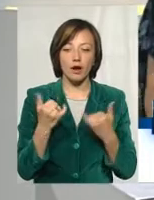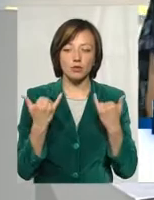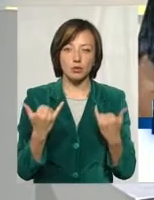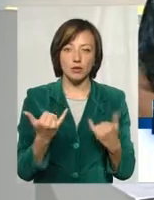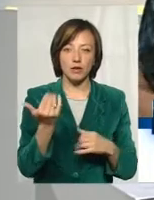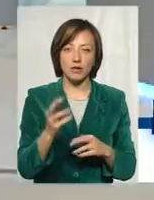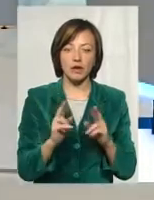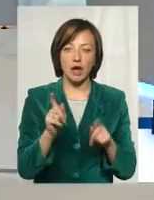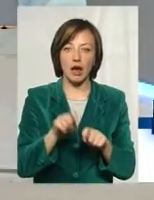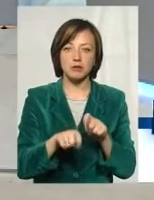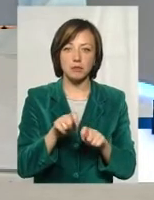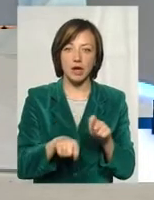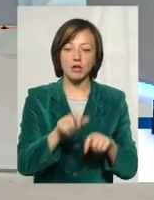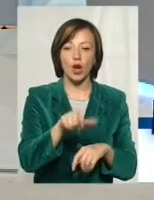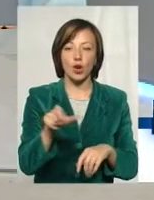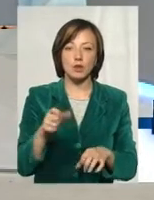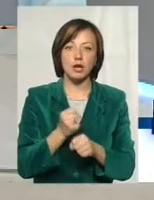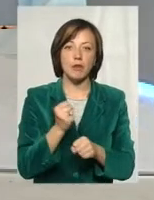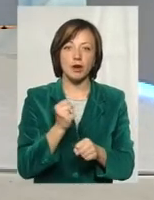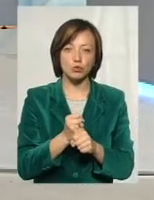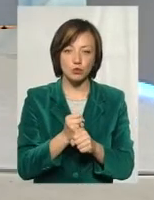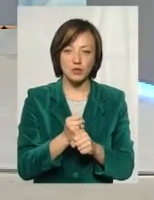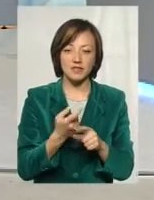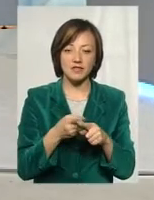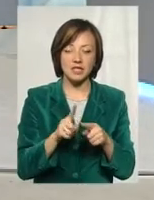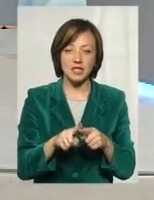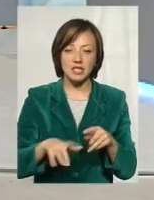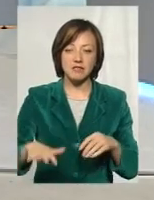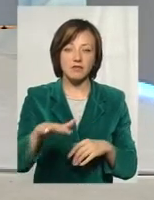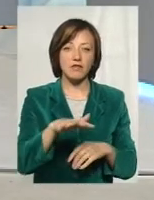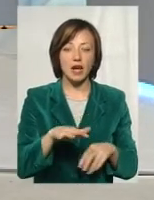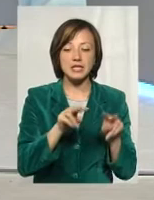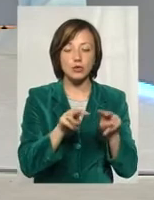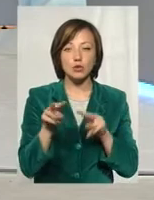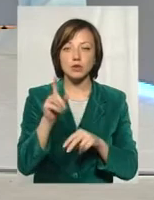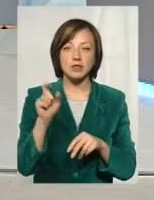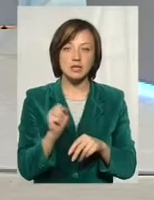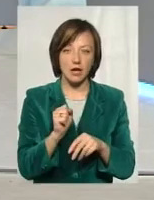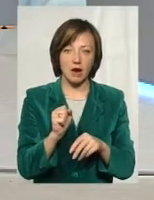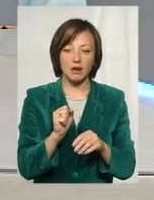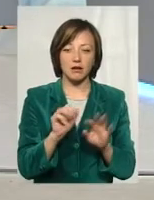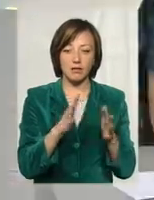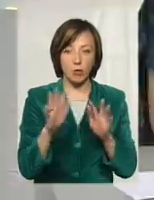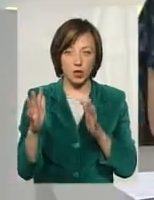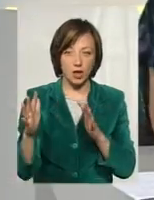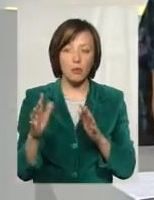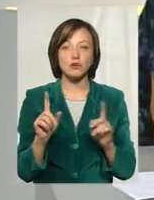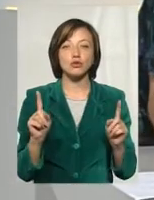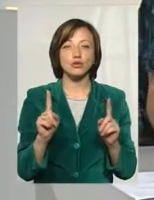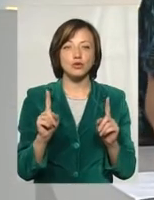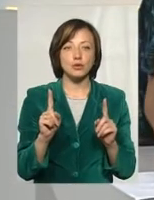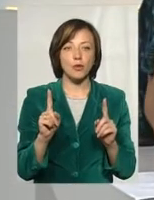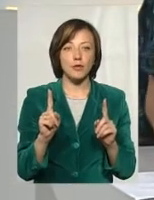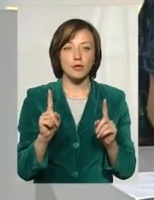як експерти, як люди, які працюють в цій царині, слідкуєте за тим, що відбувається, що